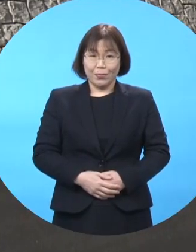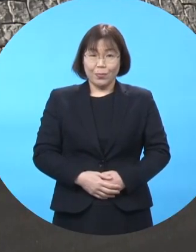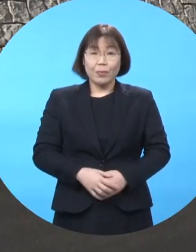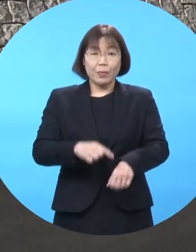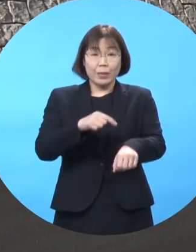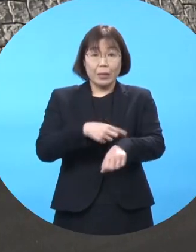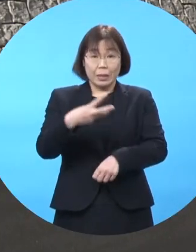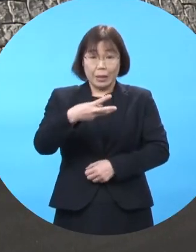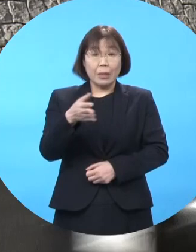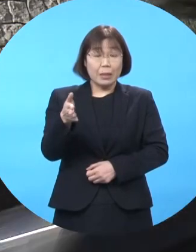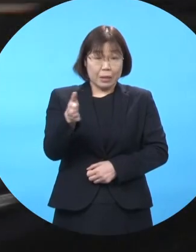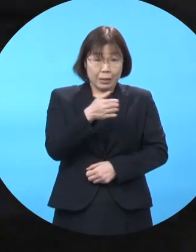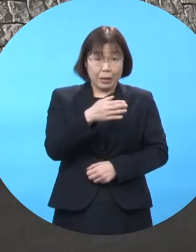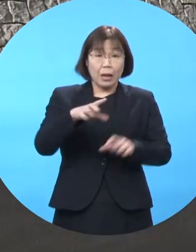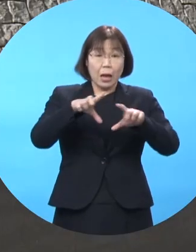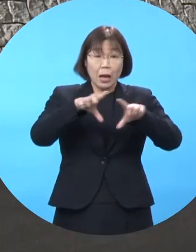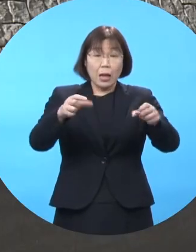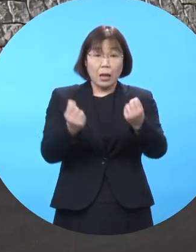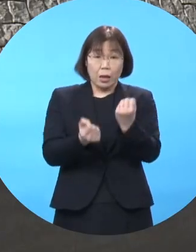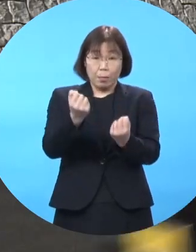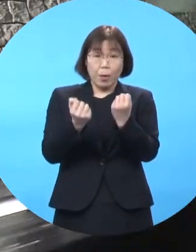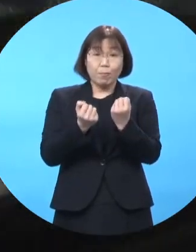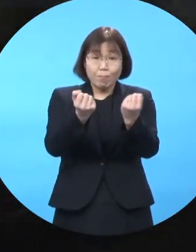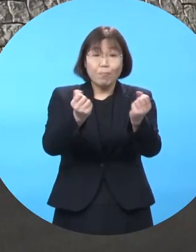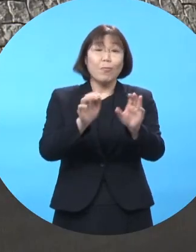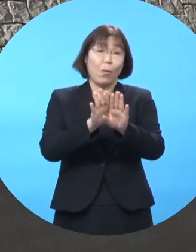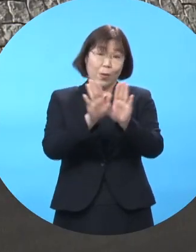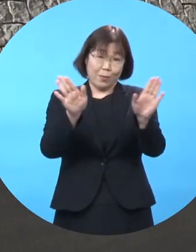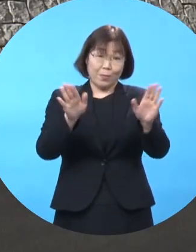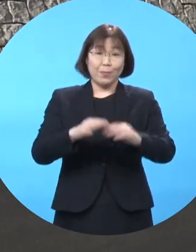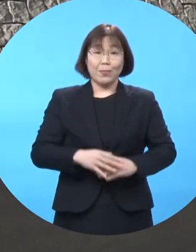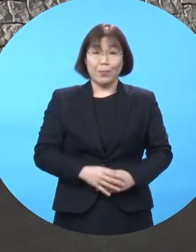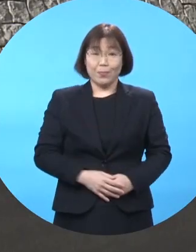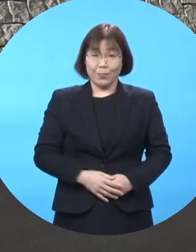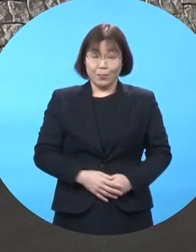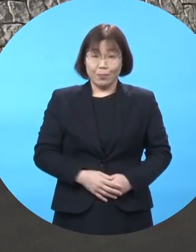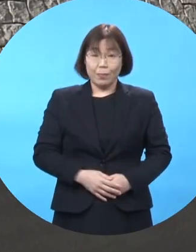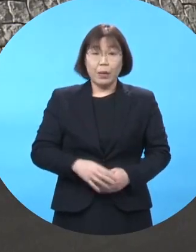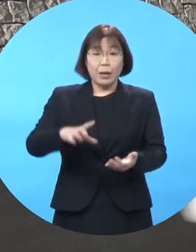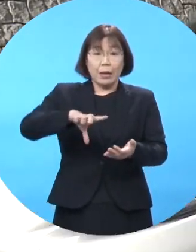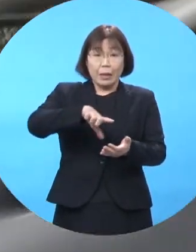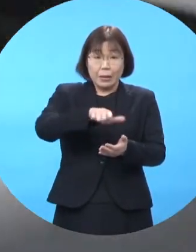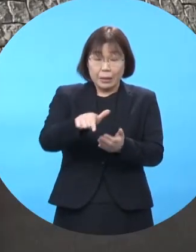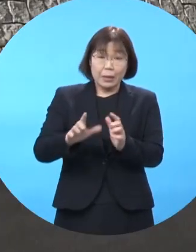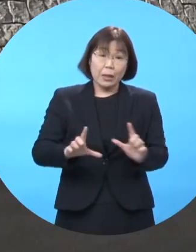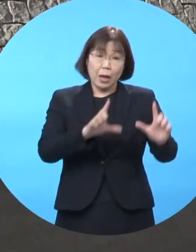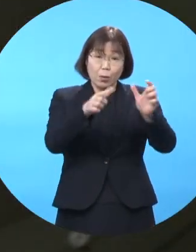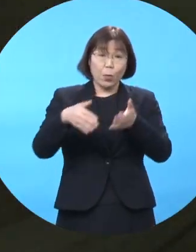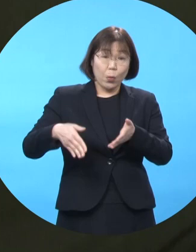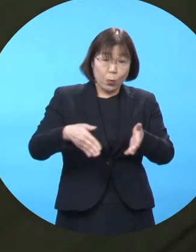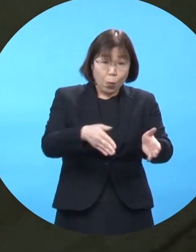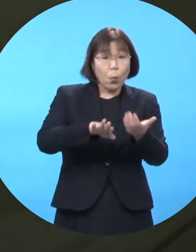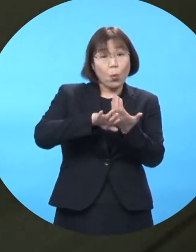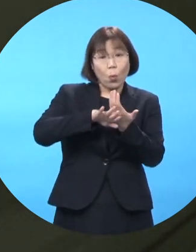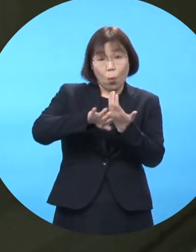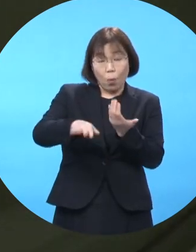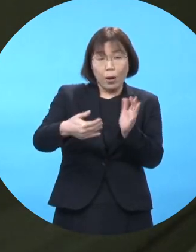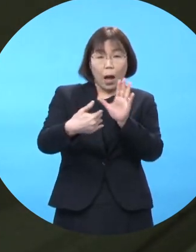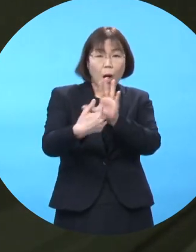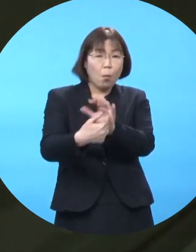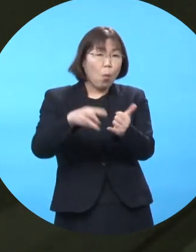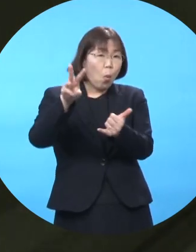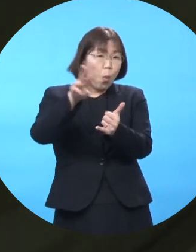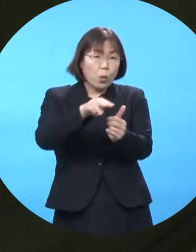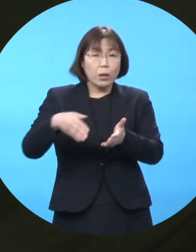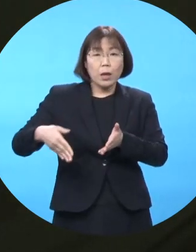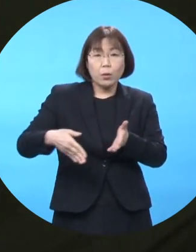午後3時からは一般車両の通行も始まりました。地域の生活道路としてのみならず、防災道